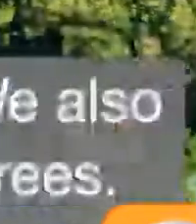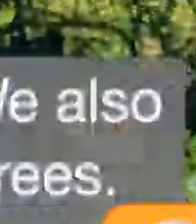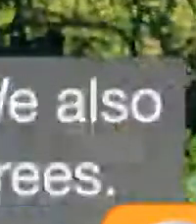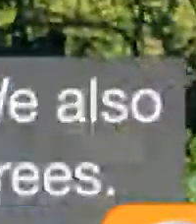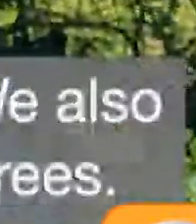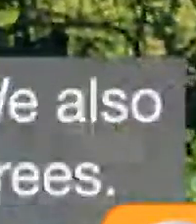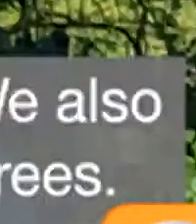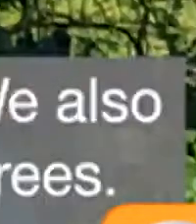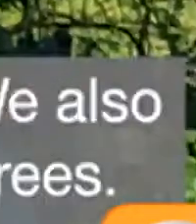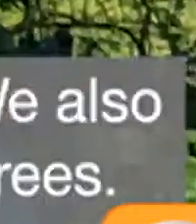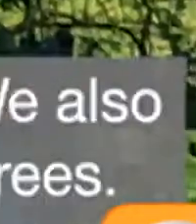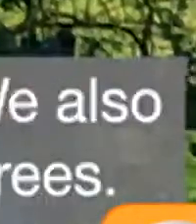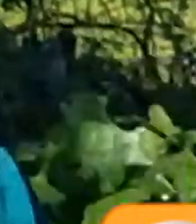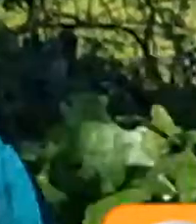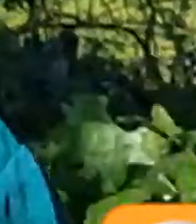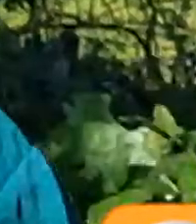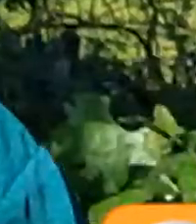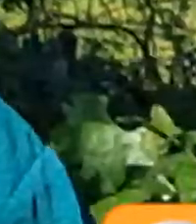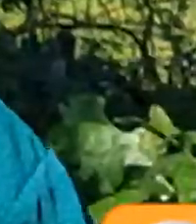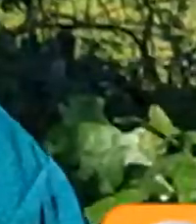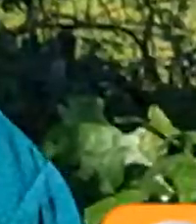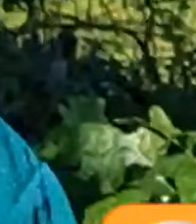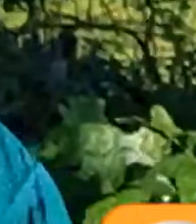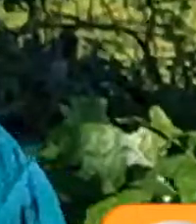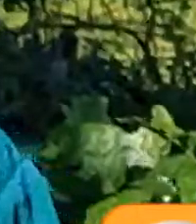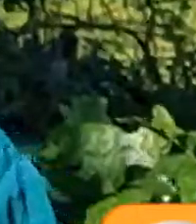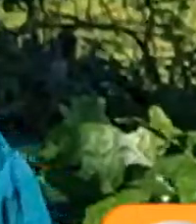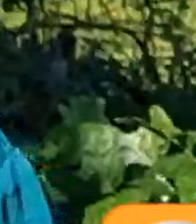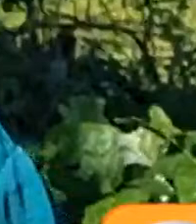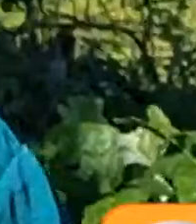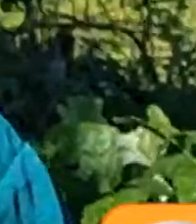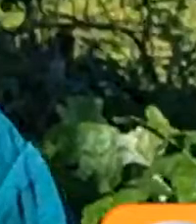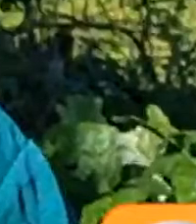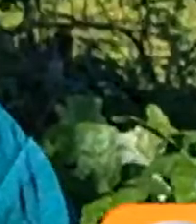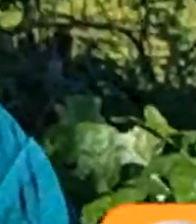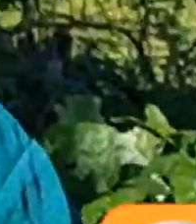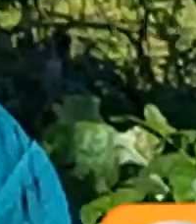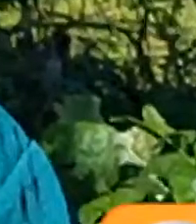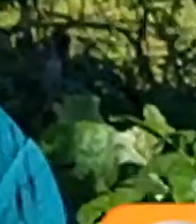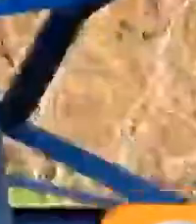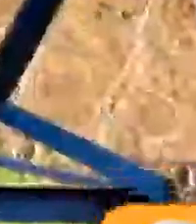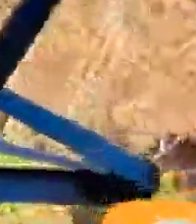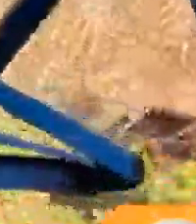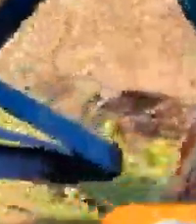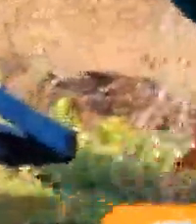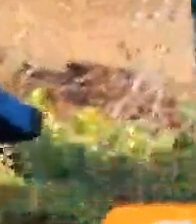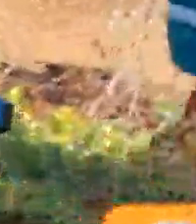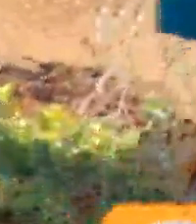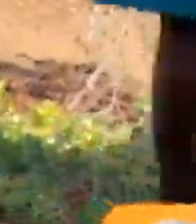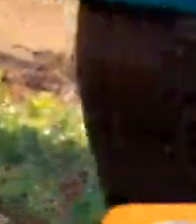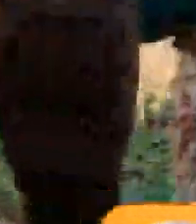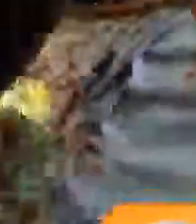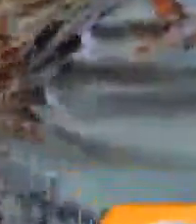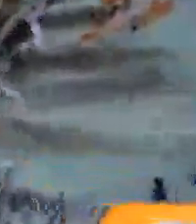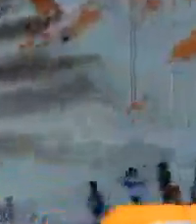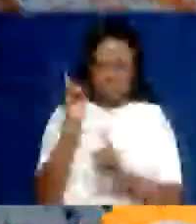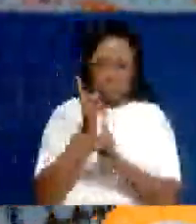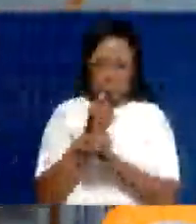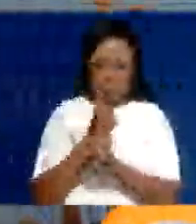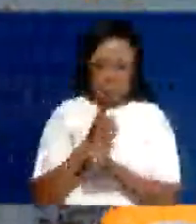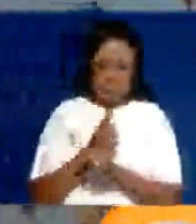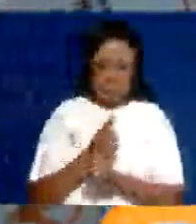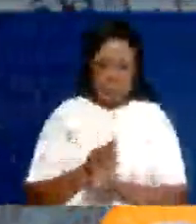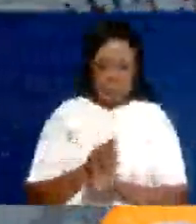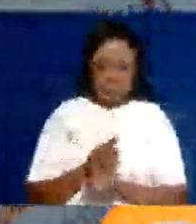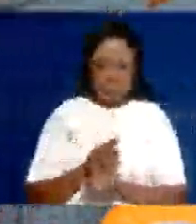miembe, avocado, tuko na miti kama gruvelia, tuko na miti ya kutengeneza